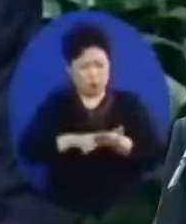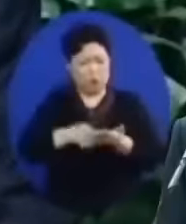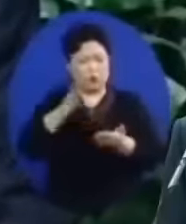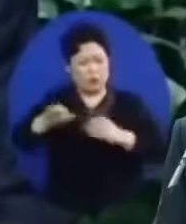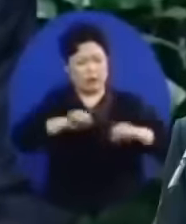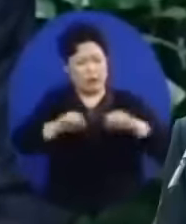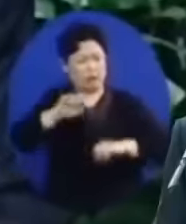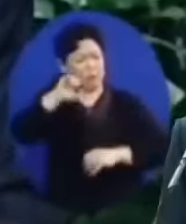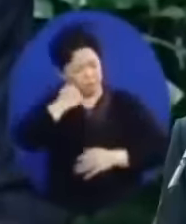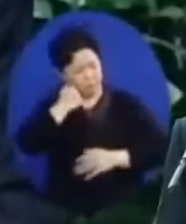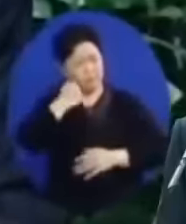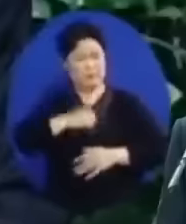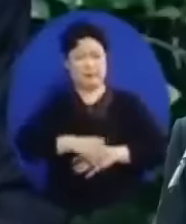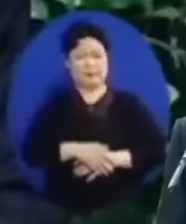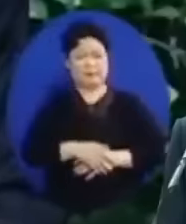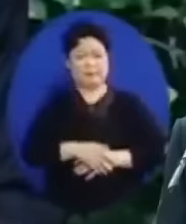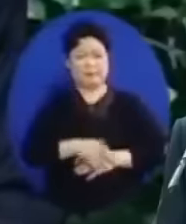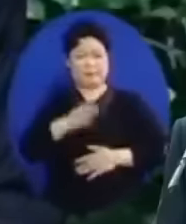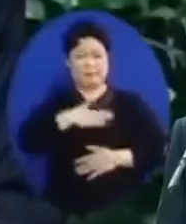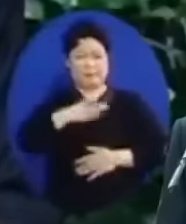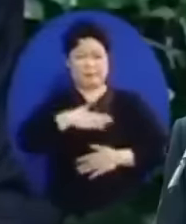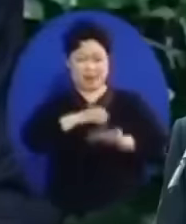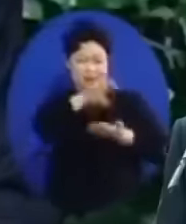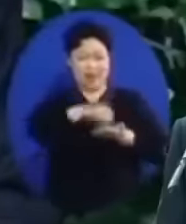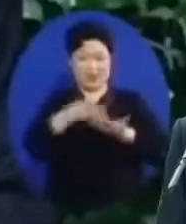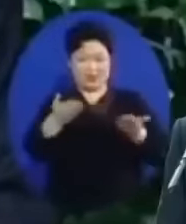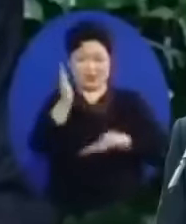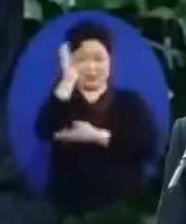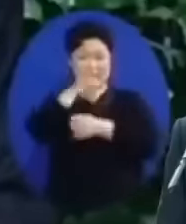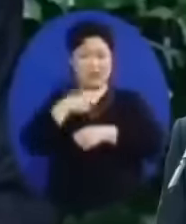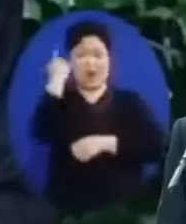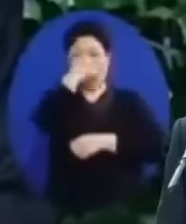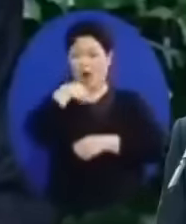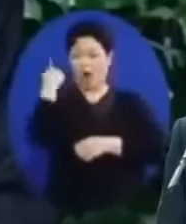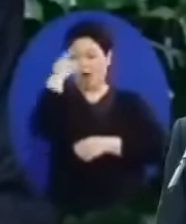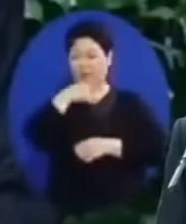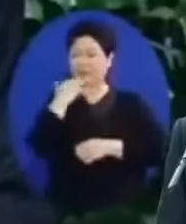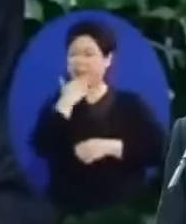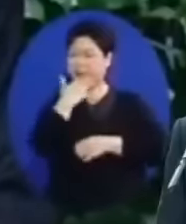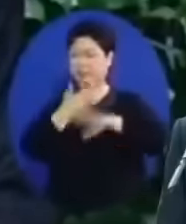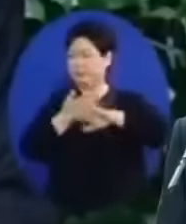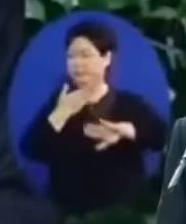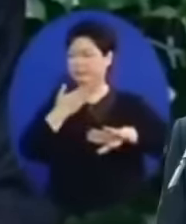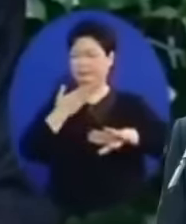힘든 것입니다. 제가 나누는 이야기를 하니까 이런 얼굴이 다 달라지네요.